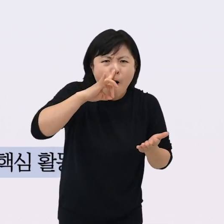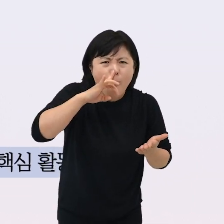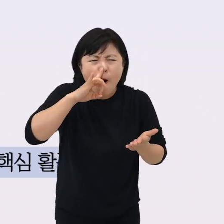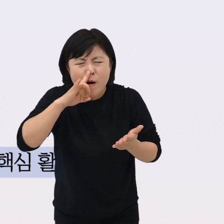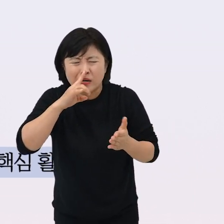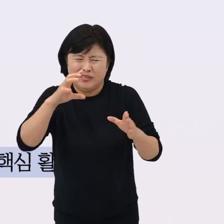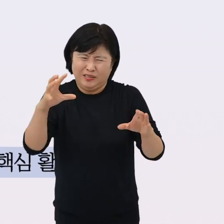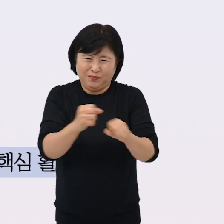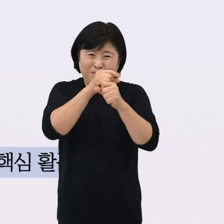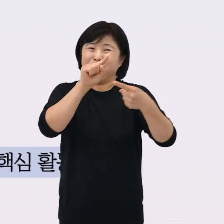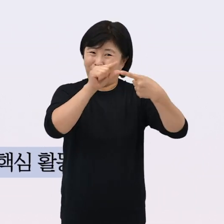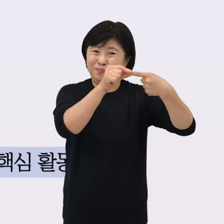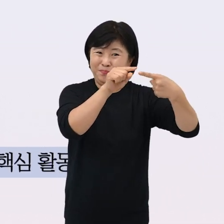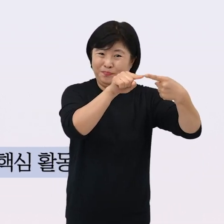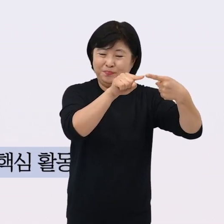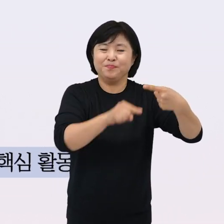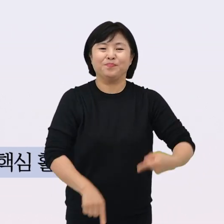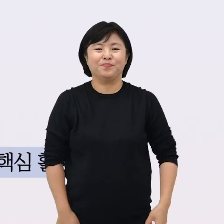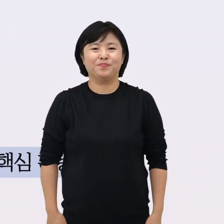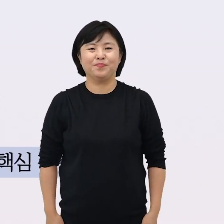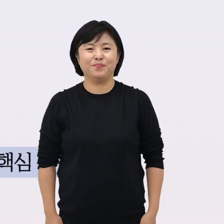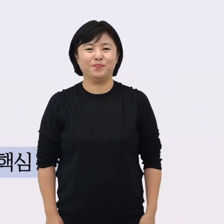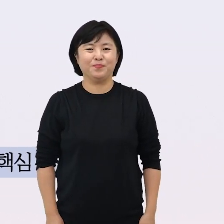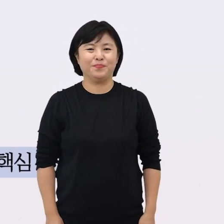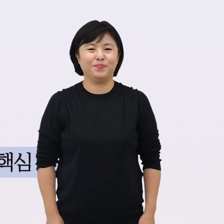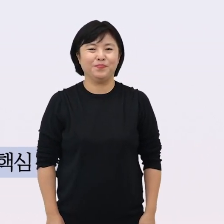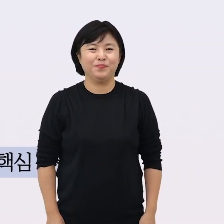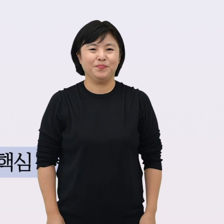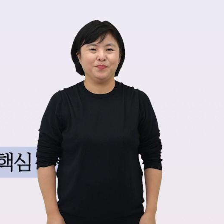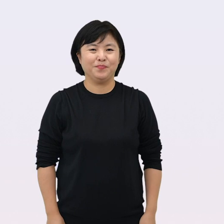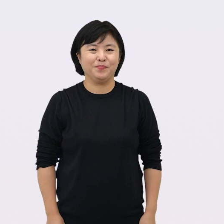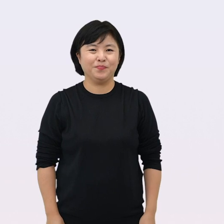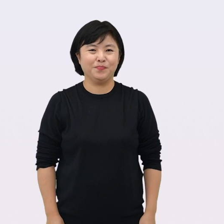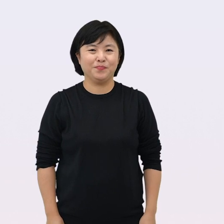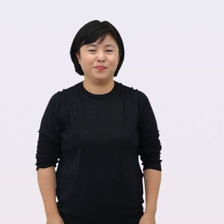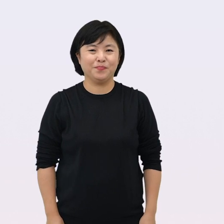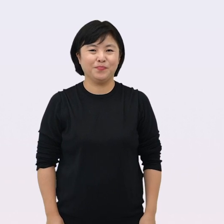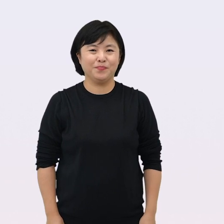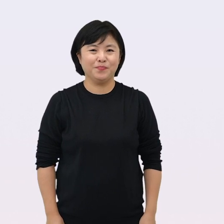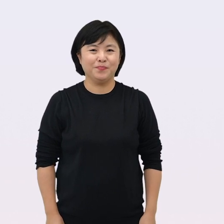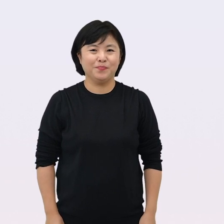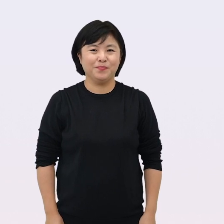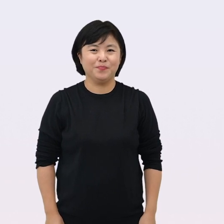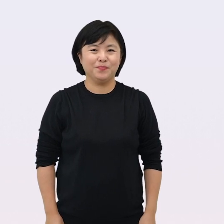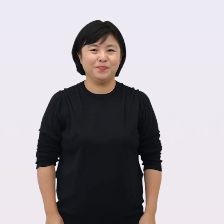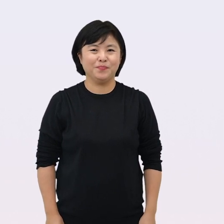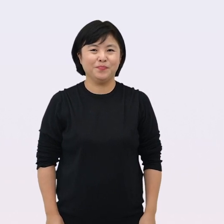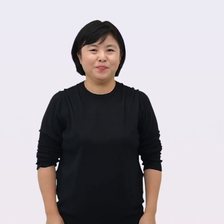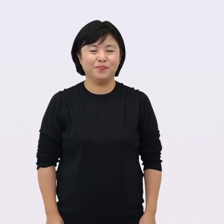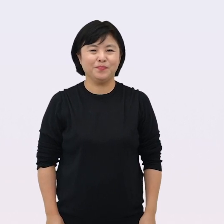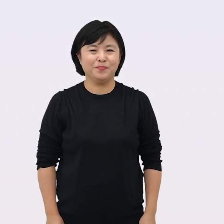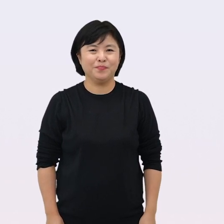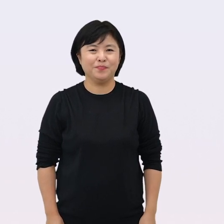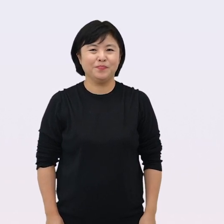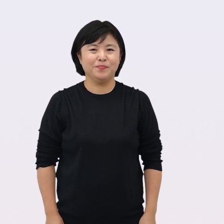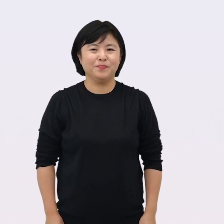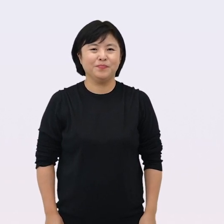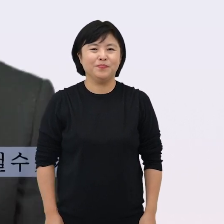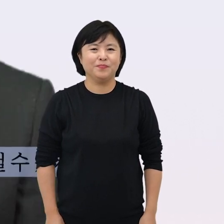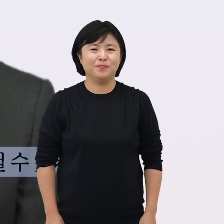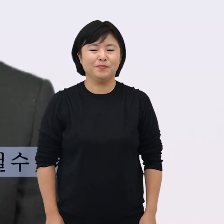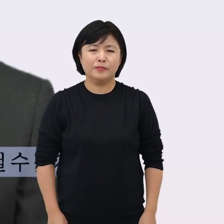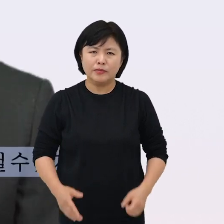해결을 하려면은 꼭 해야만 하는 핵심 활동이 무엇인가, 그걸 탐구의 핵심 요소라고 말할 수